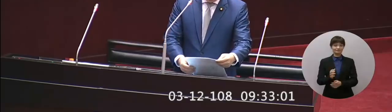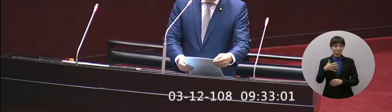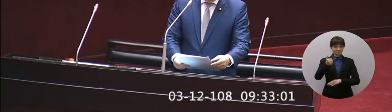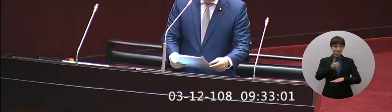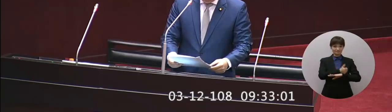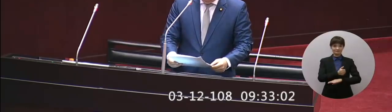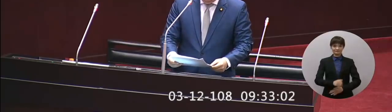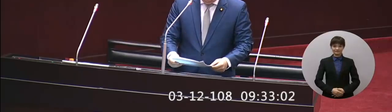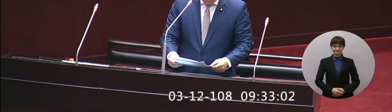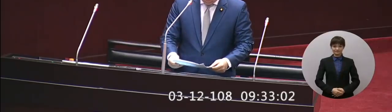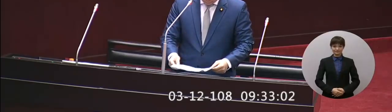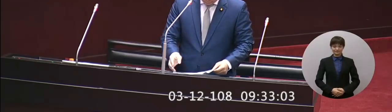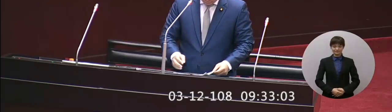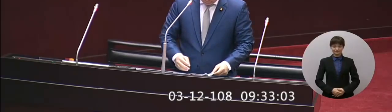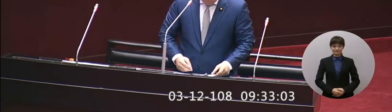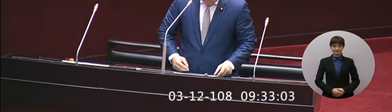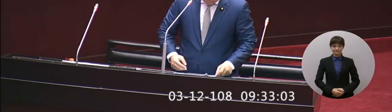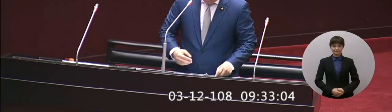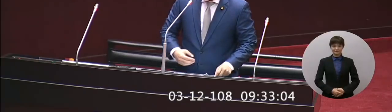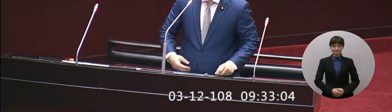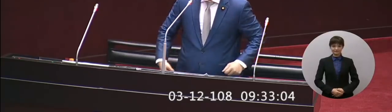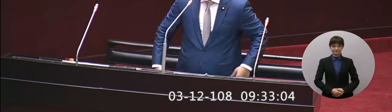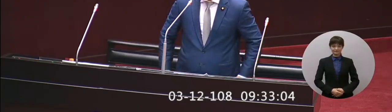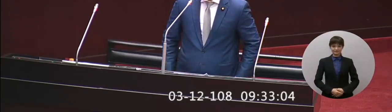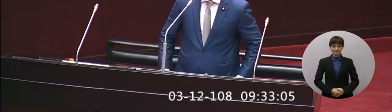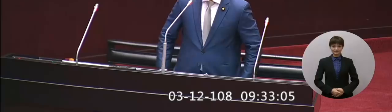长、顾主委、苏部长。